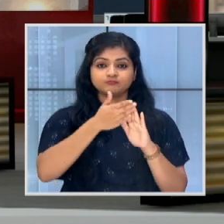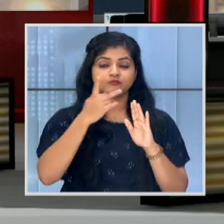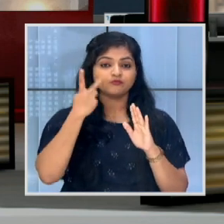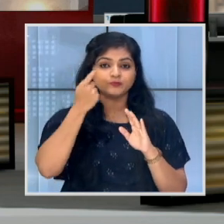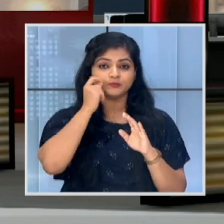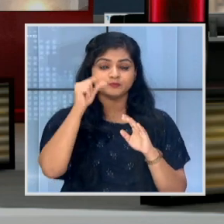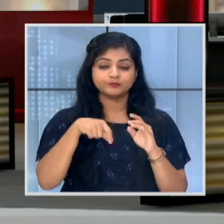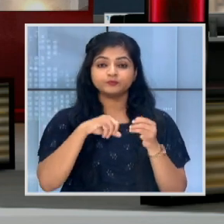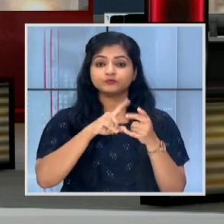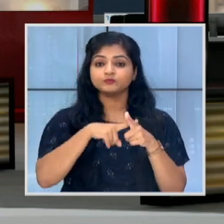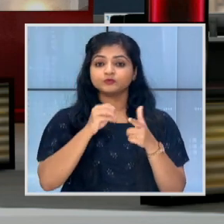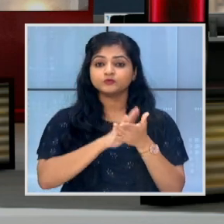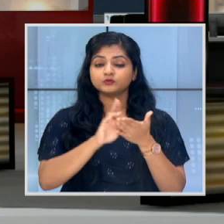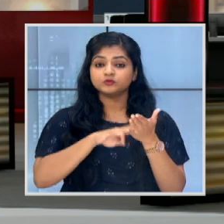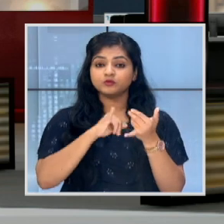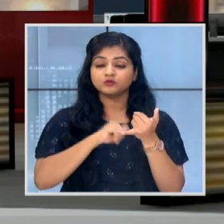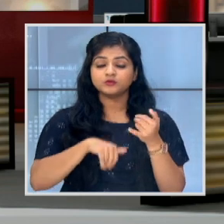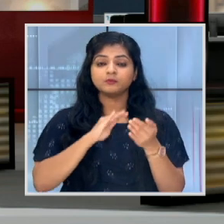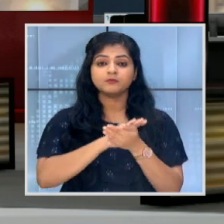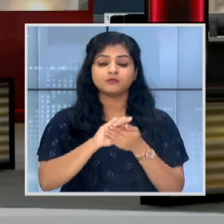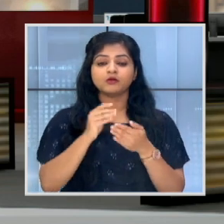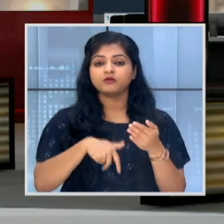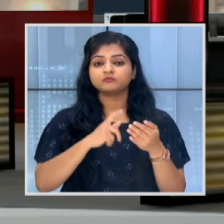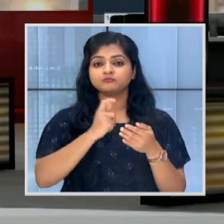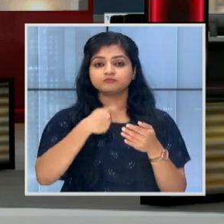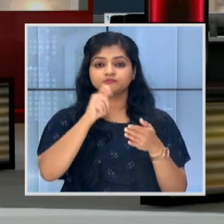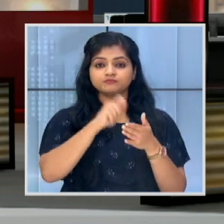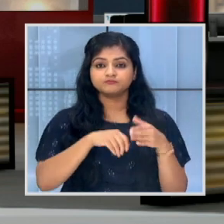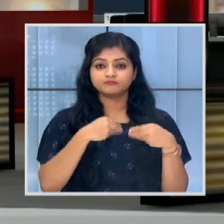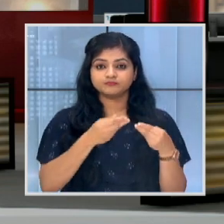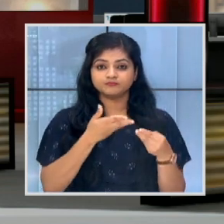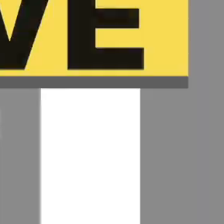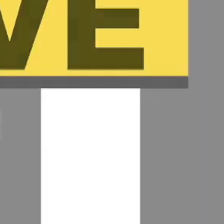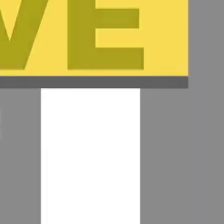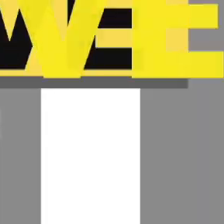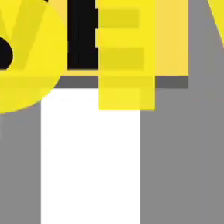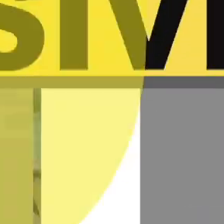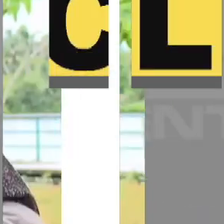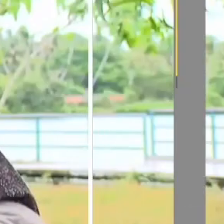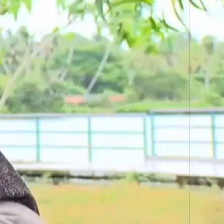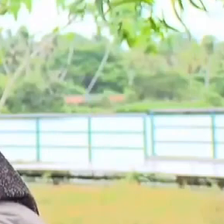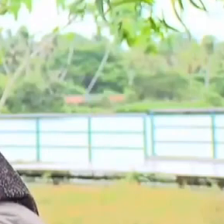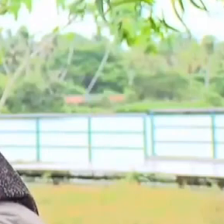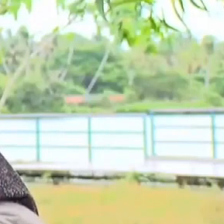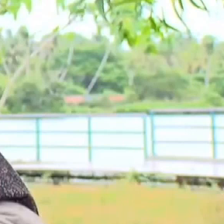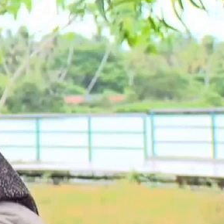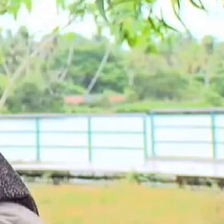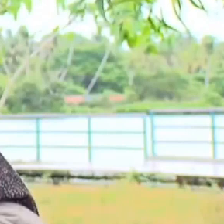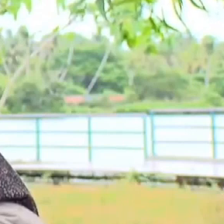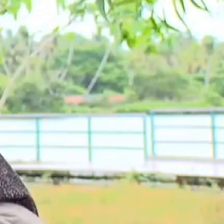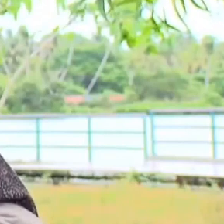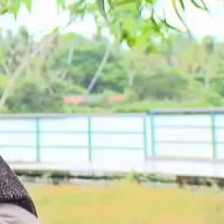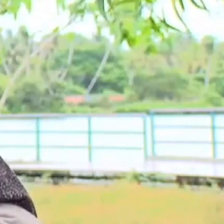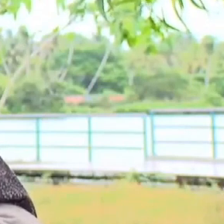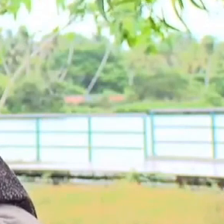ശില്പി ജോൺസ് കൊല്ലക്കടവിനാണ് ഒടുവിൽ ബാങ്കിൻ്റെ ജപ്തി നോട്ടീസ് എത്തിയത്. ഏതാണ്ട് ഒരു 7 വർഷം ഞാൻ ഈ ഒരു